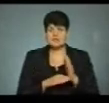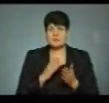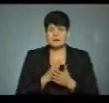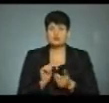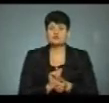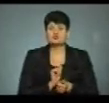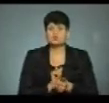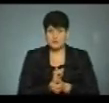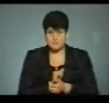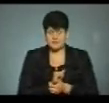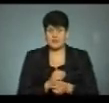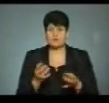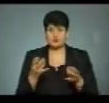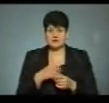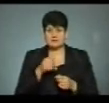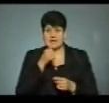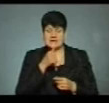сушки. Потрібна експертиза